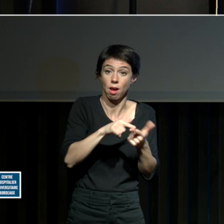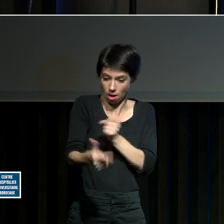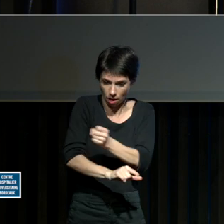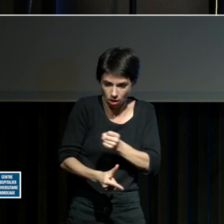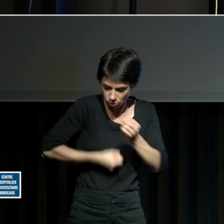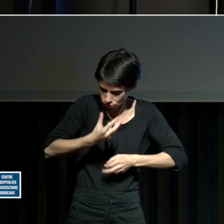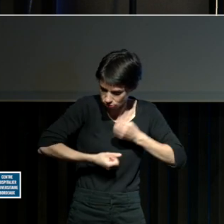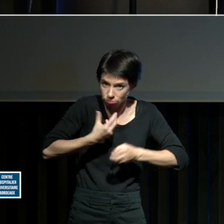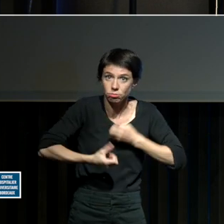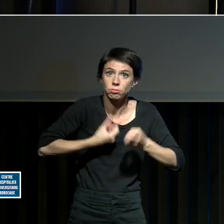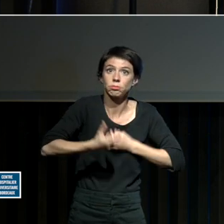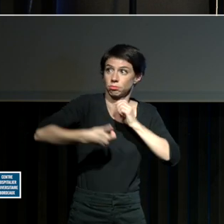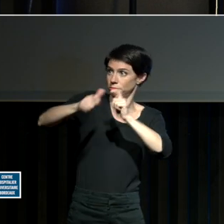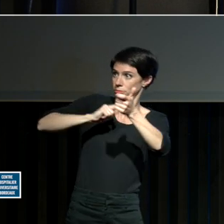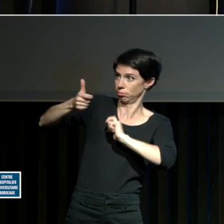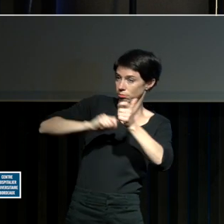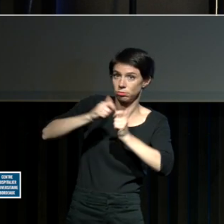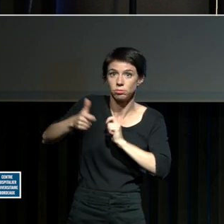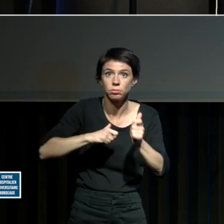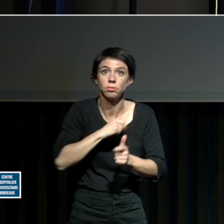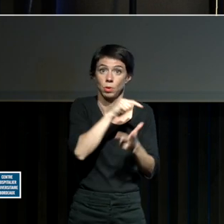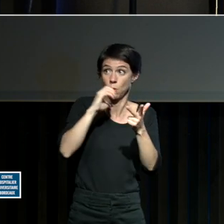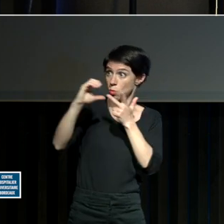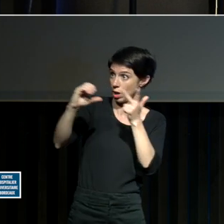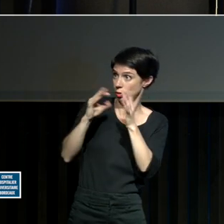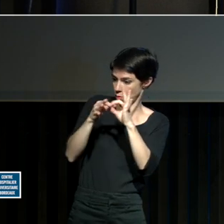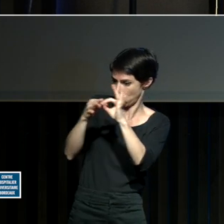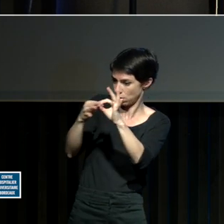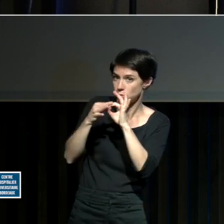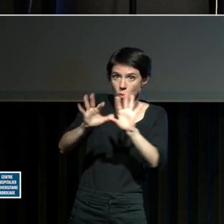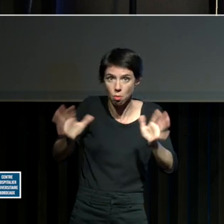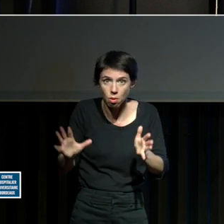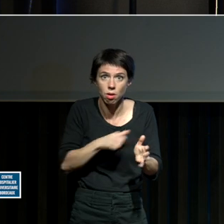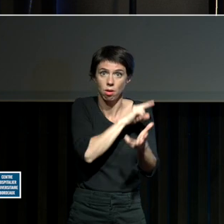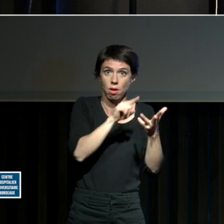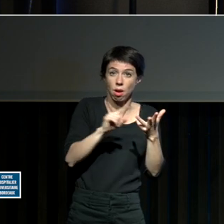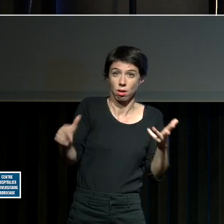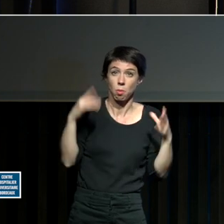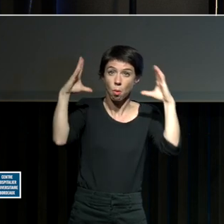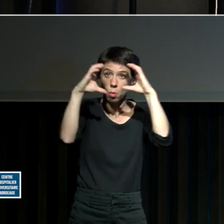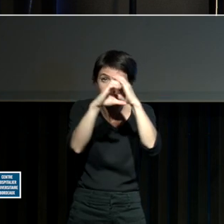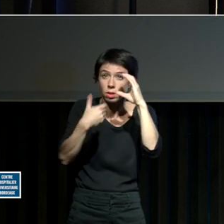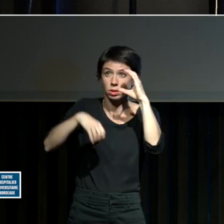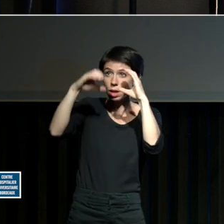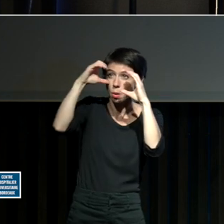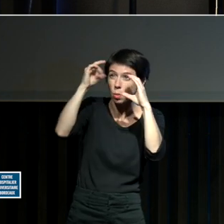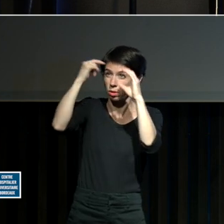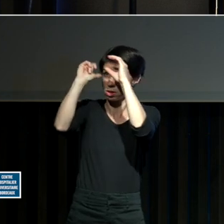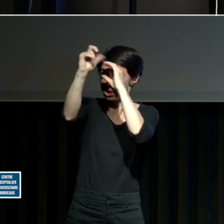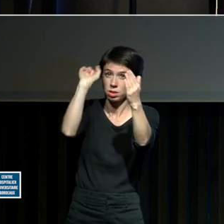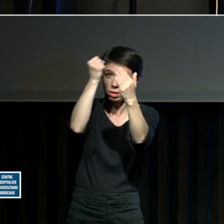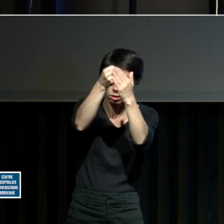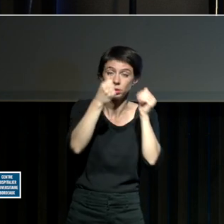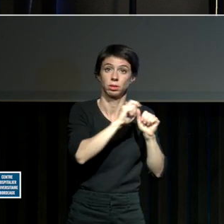des aptitudes de communication et d'interaction, et le développement des capacités d'attention et de concentration.